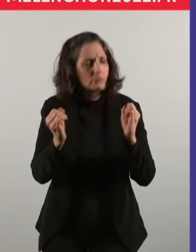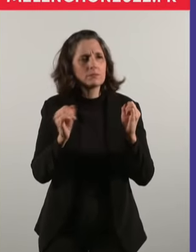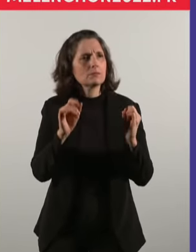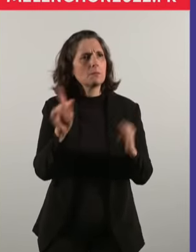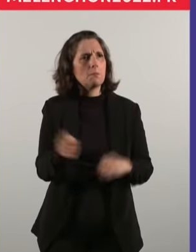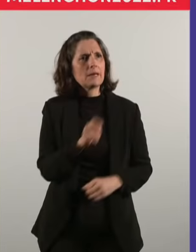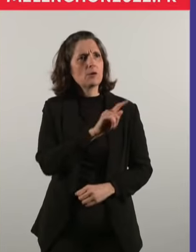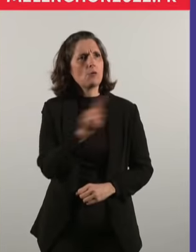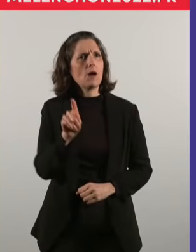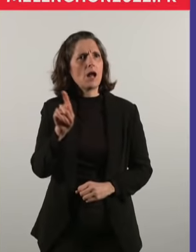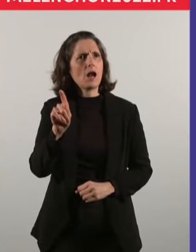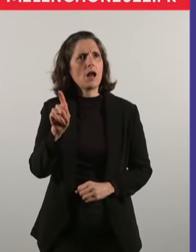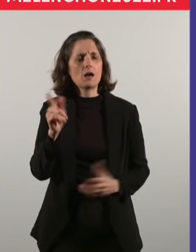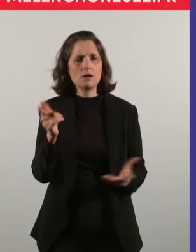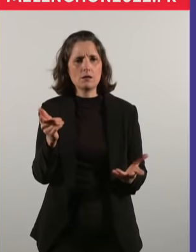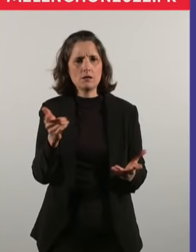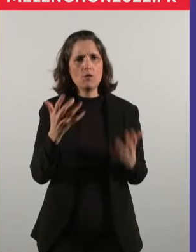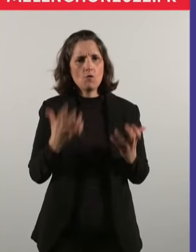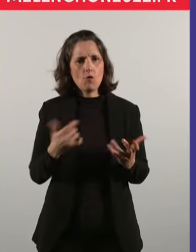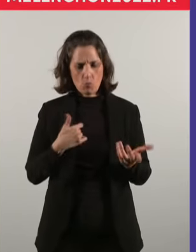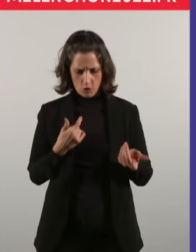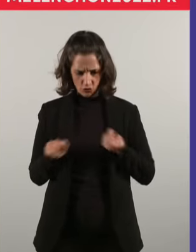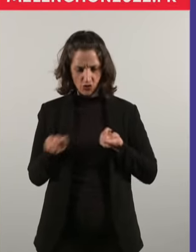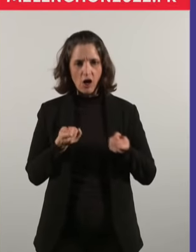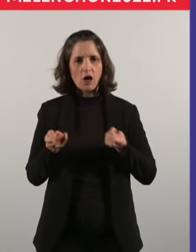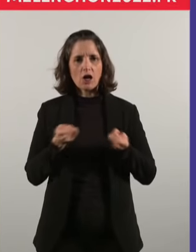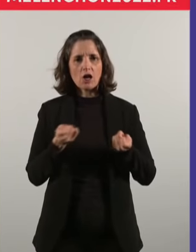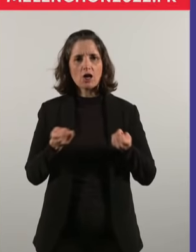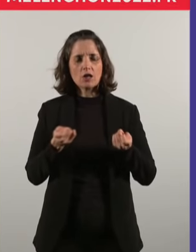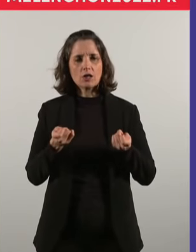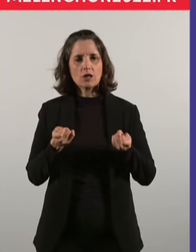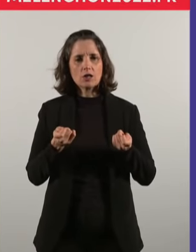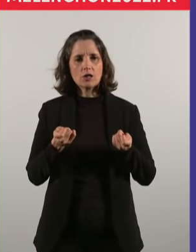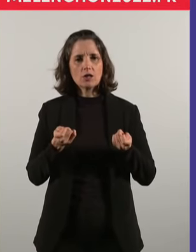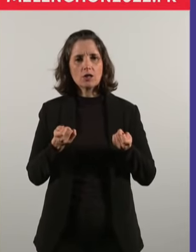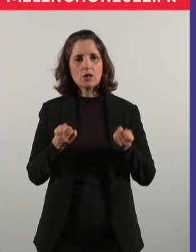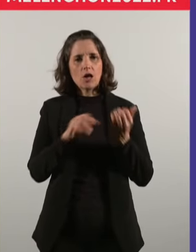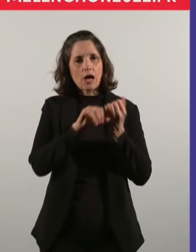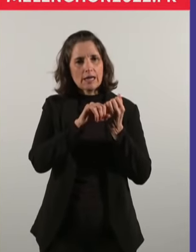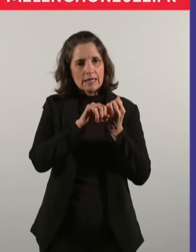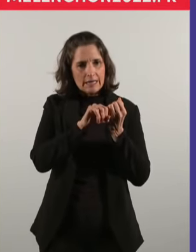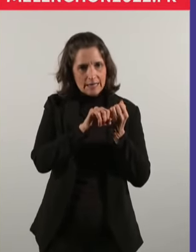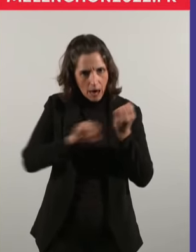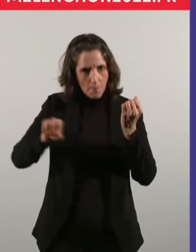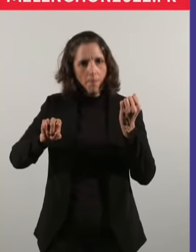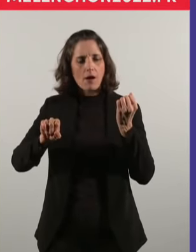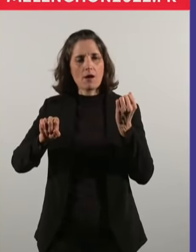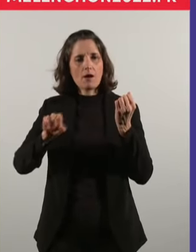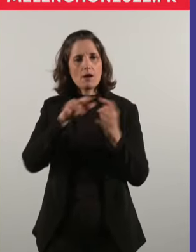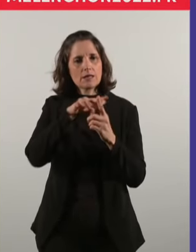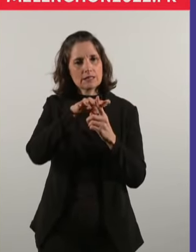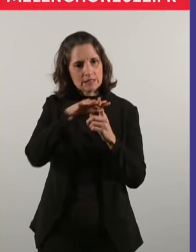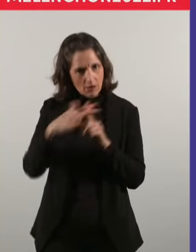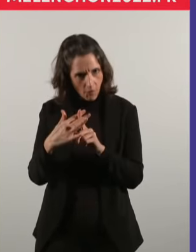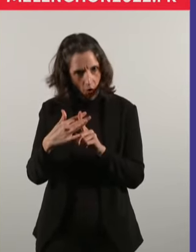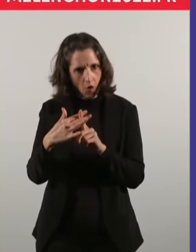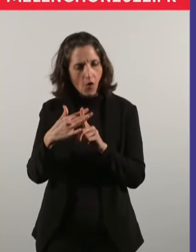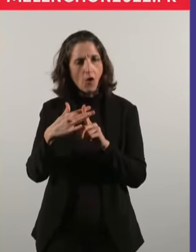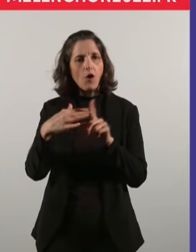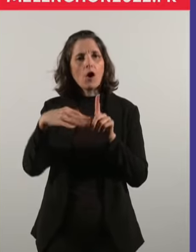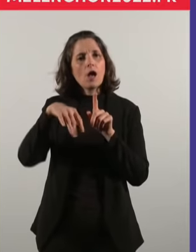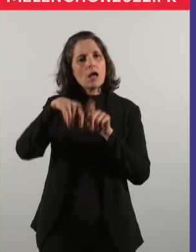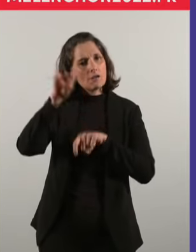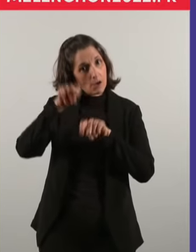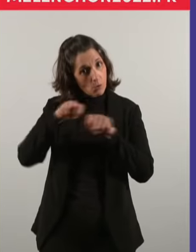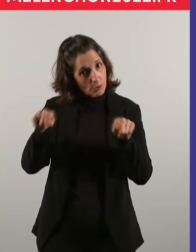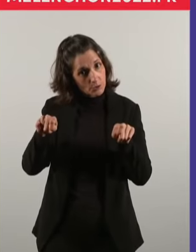Nous voulons garder la maîtrise des câbles, la maîtrise des serveurs, la maîtrise des évaluations, parce que vous savez que même l'évaluation d'éducation